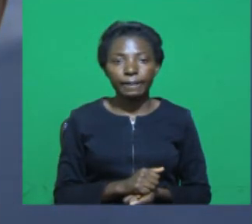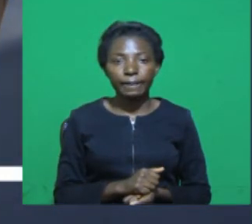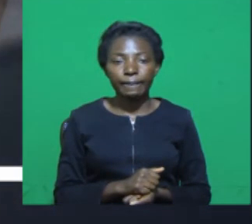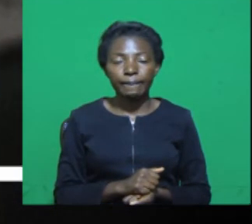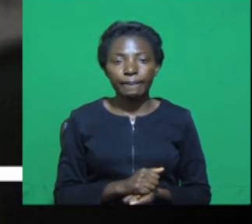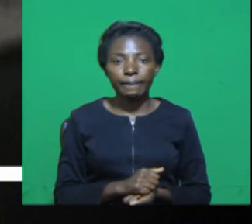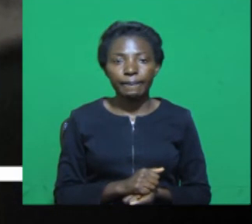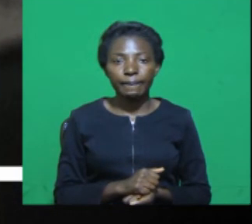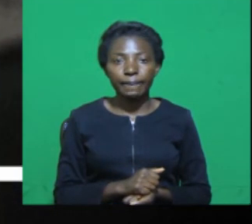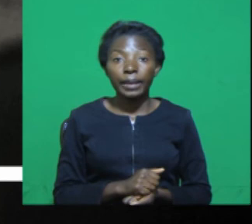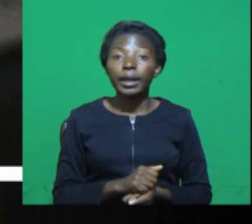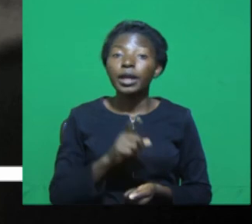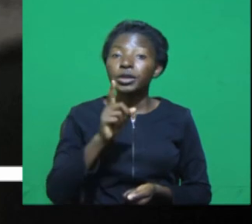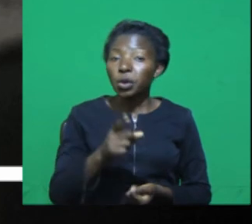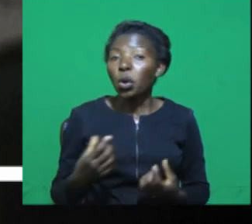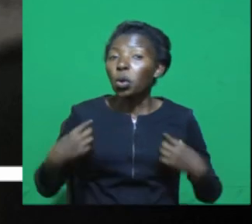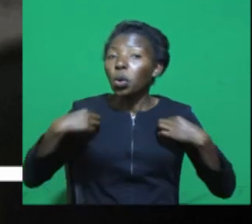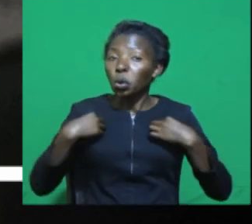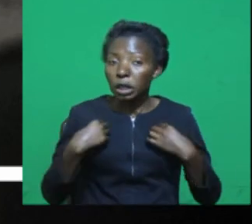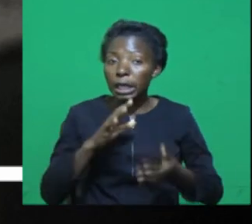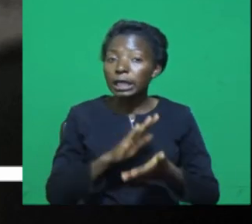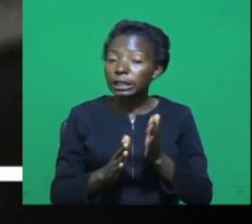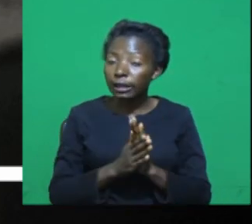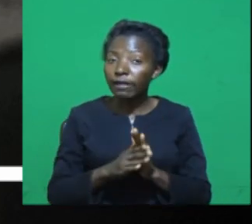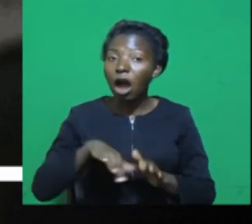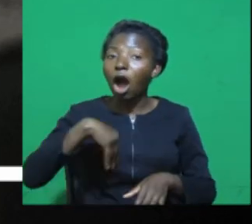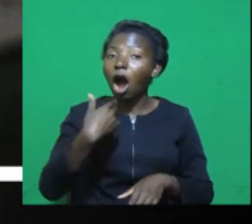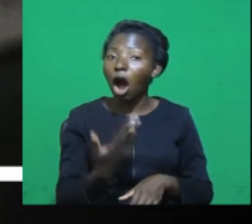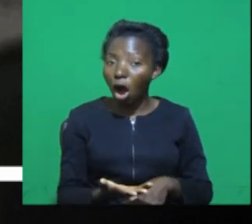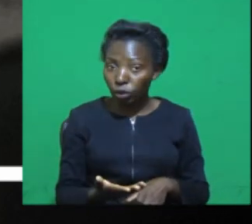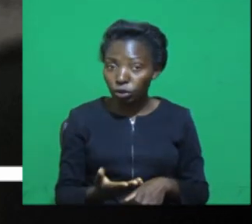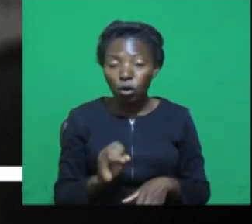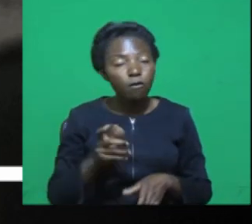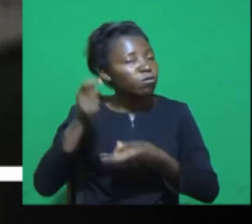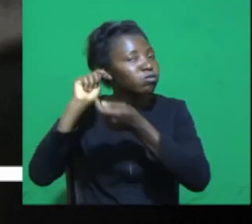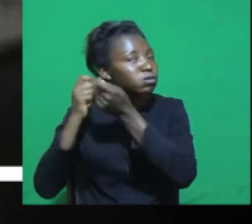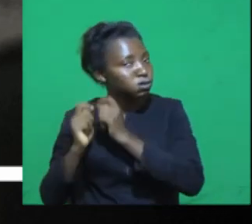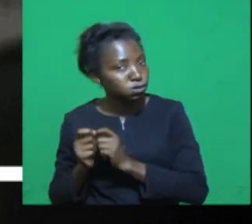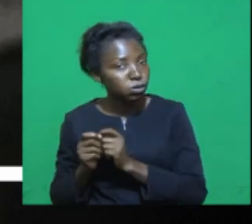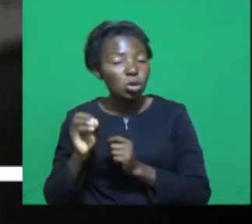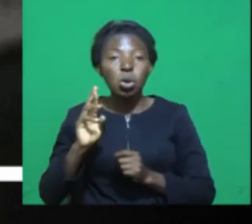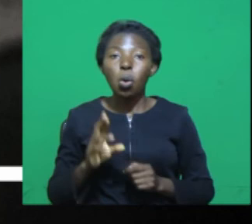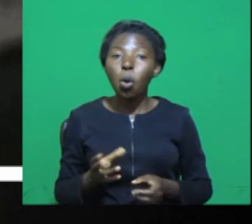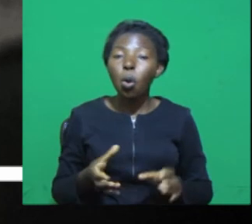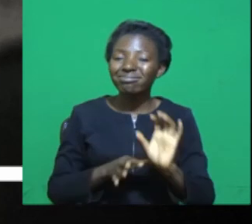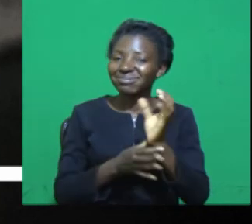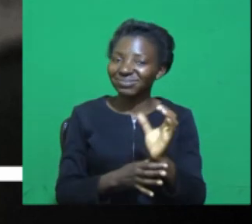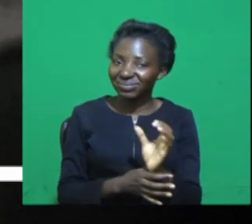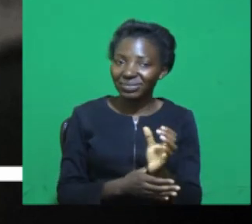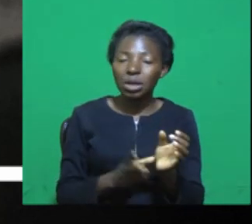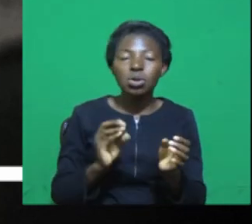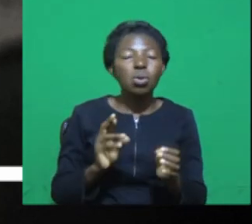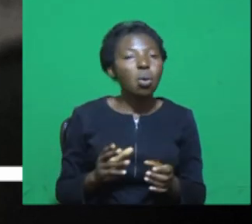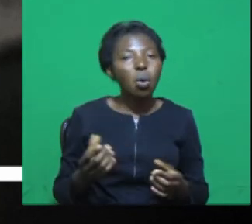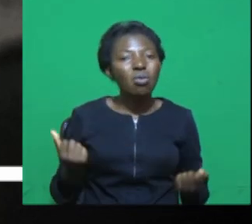verse 3. Kushonga kwenyu ngakurege kuva kwokunze kwekuruka vhudzi nokushonga ndarama